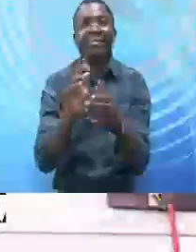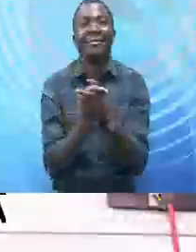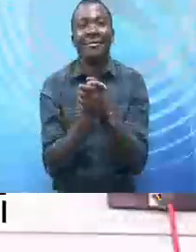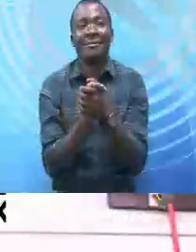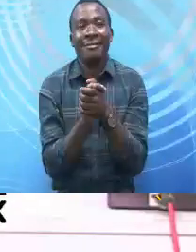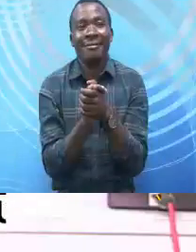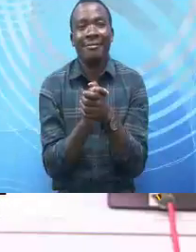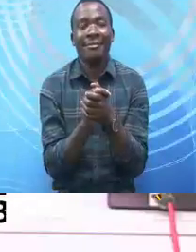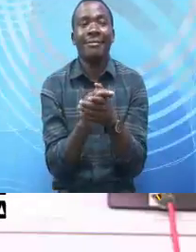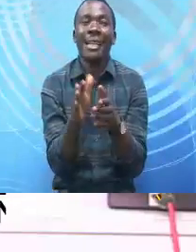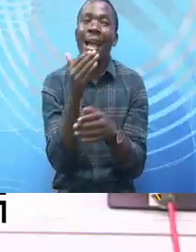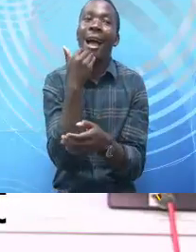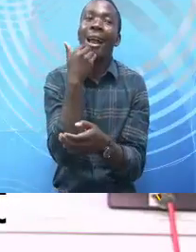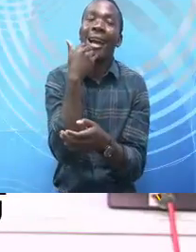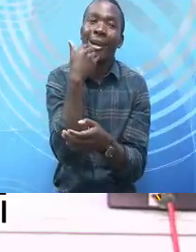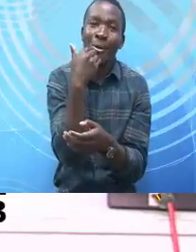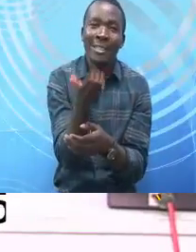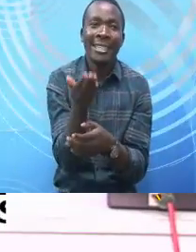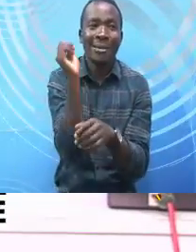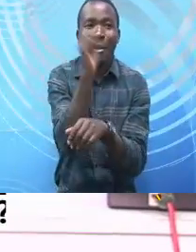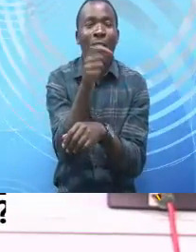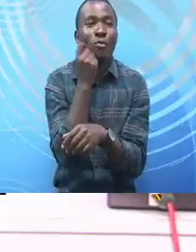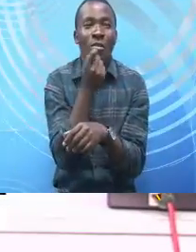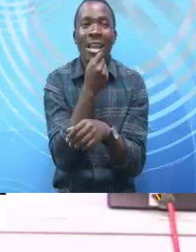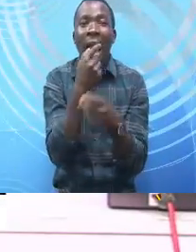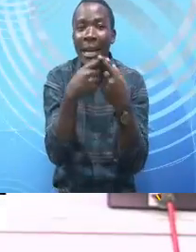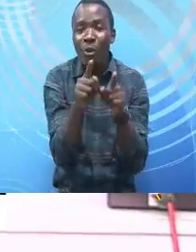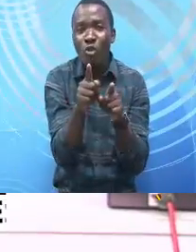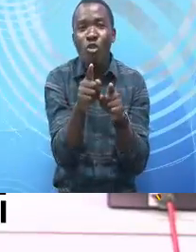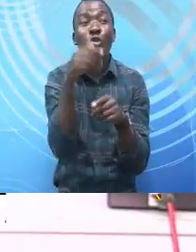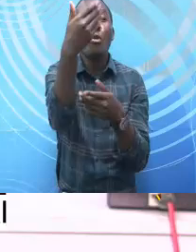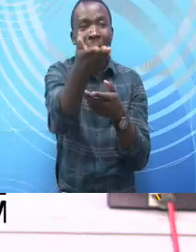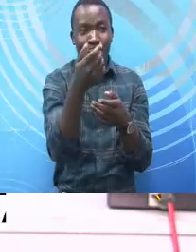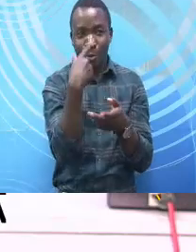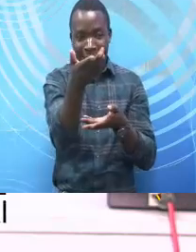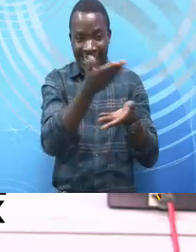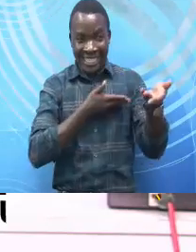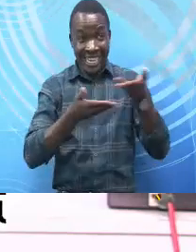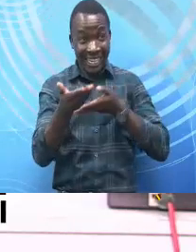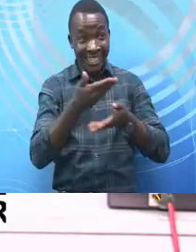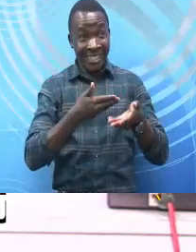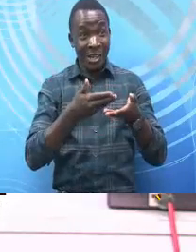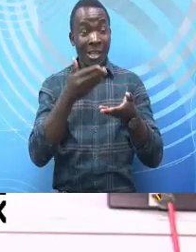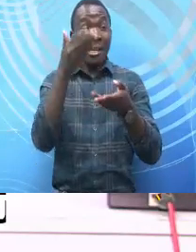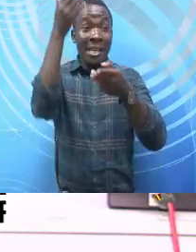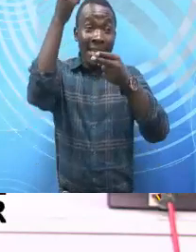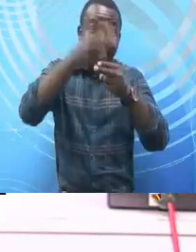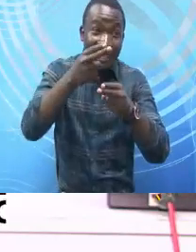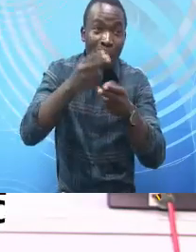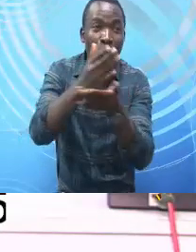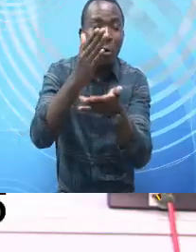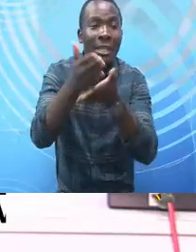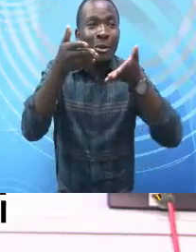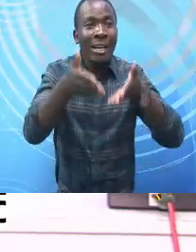Kigali. Arakoze Ibarushimwe Kevin Christian. Hanyuma tubwire ko iki kiganiro ari ikiganiro ukuri kuriho, aho